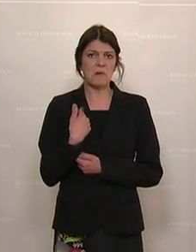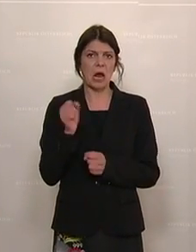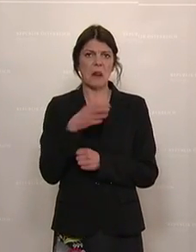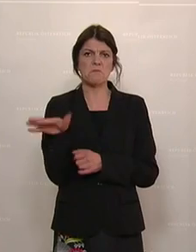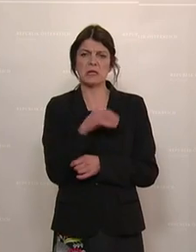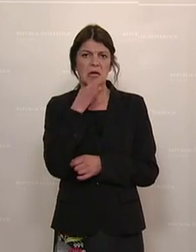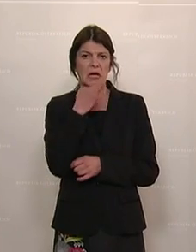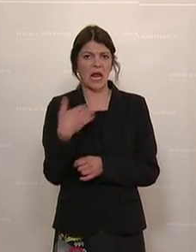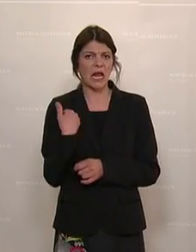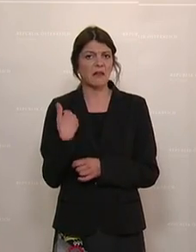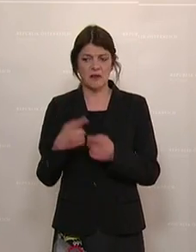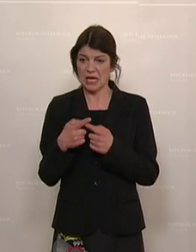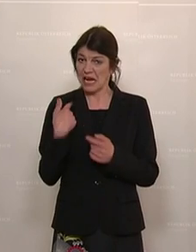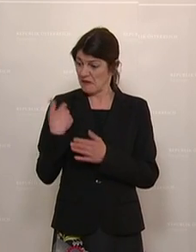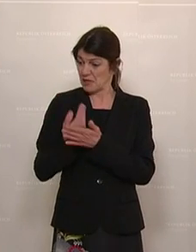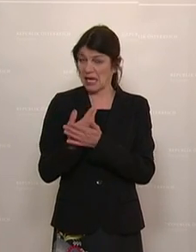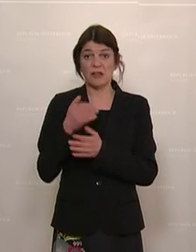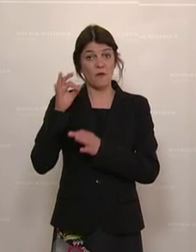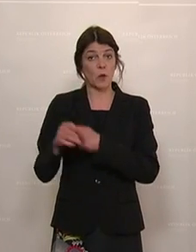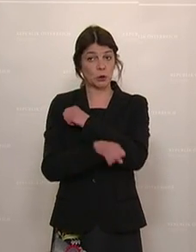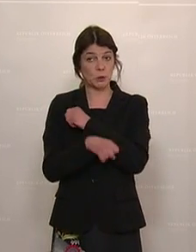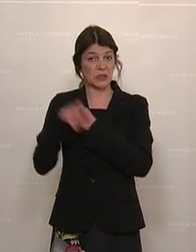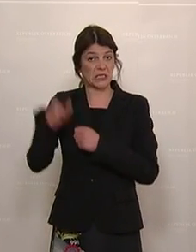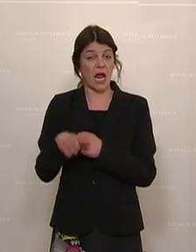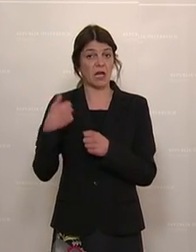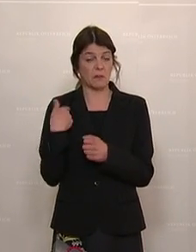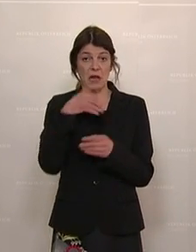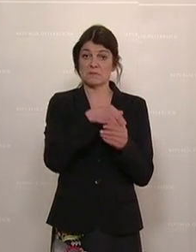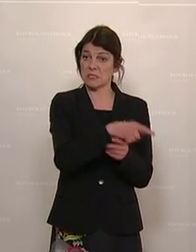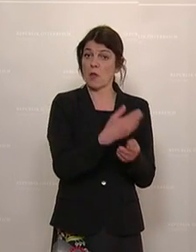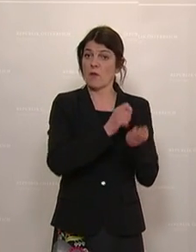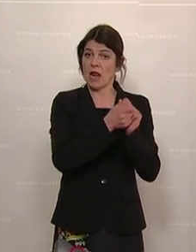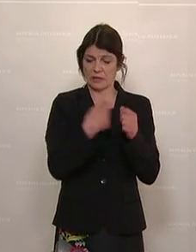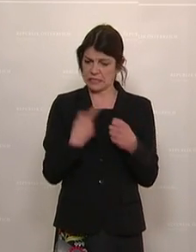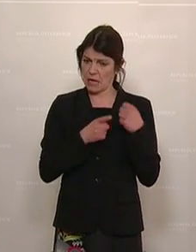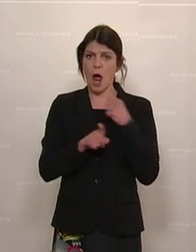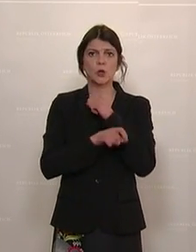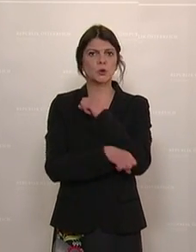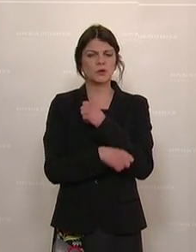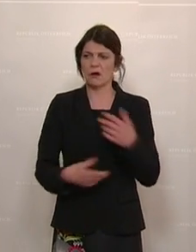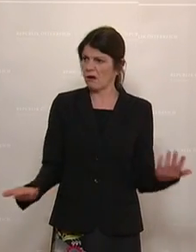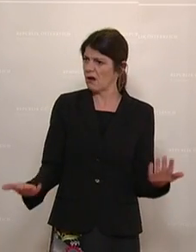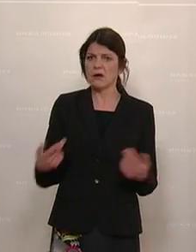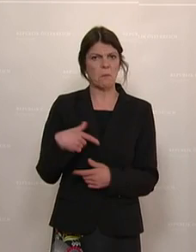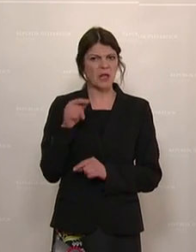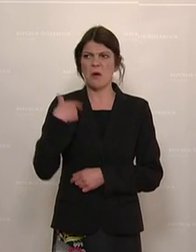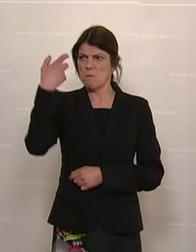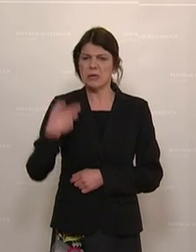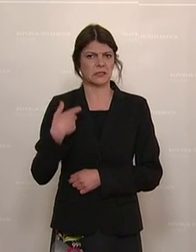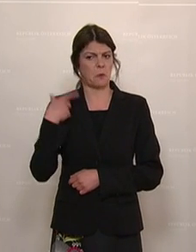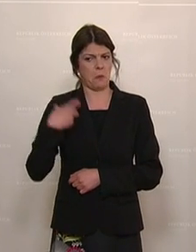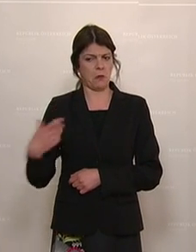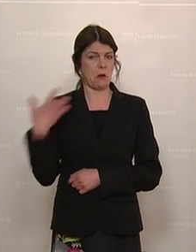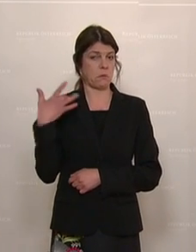abgesprochen wird, bei der UG-Novelle die Interessen der Studierenden einzubringen, weil ich noch immer studiere, zeigt ja schon, da wird versucht, persönlich irgendwie zu kritisieren, weil es an der